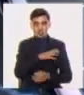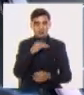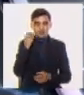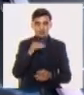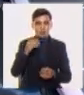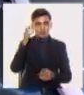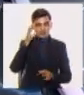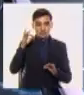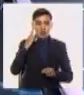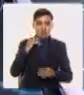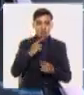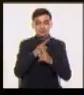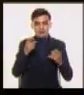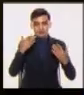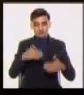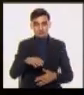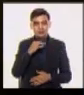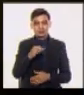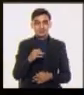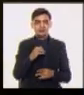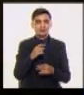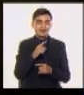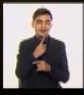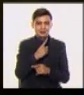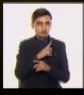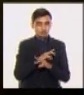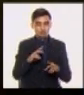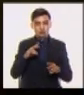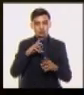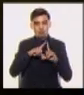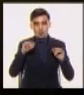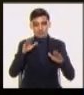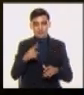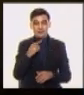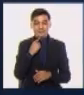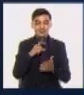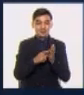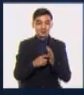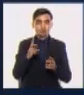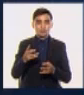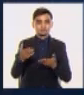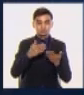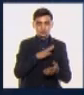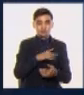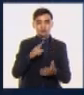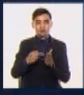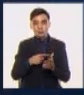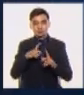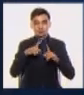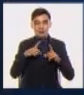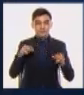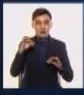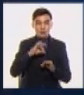качества образования Алматы сообщили, что ни одна школа при приеме ребенка в первый класс не имеет права требовать справку